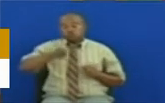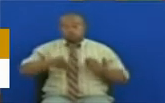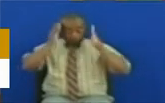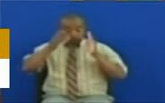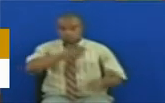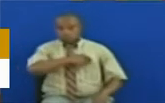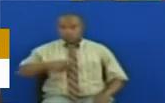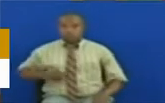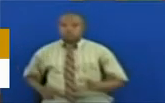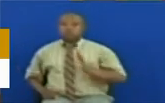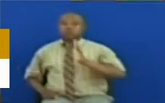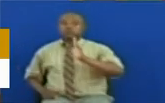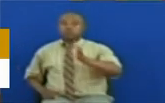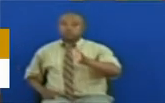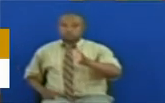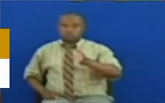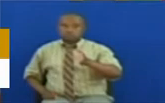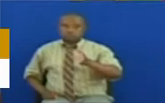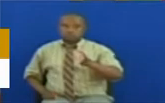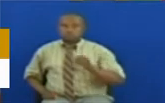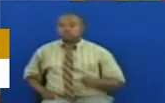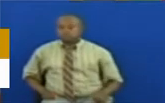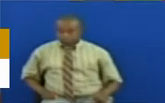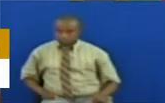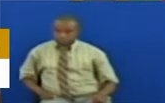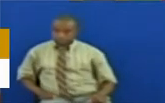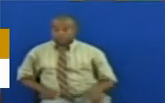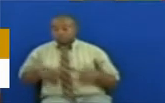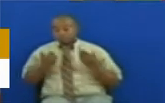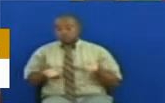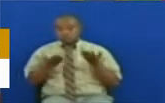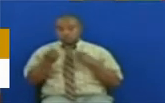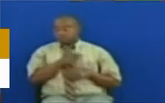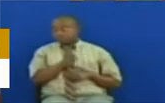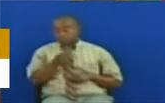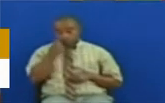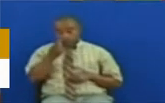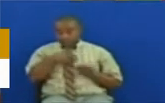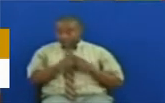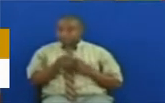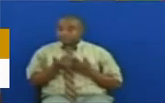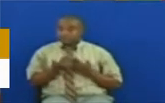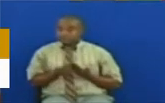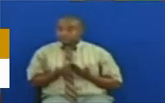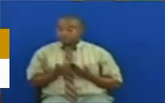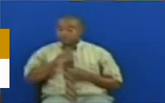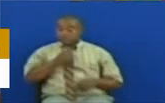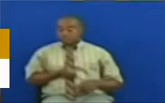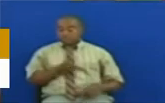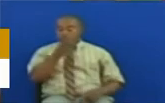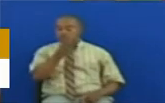kwa miongozo yake mizuri na muhimu sana, na unaweza ukaona katika hichi ibara ya